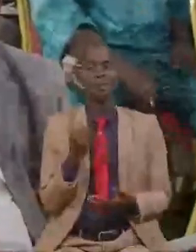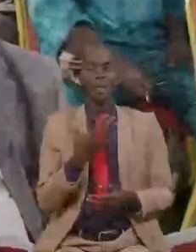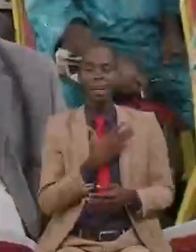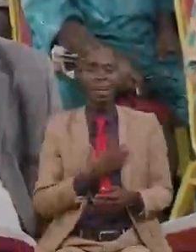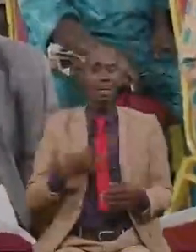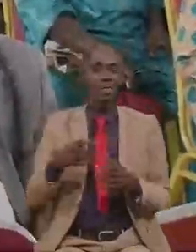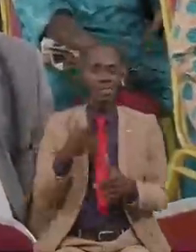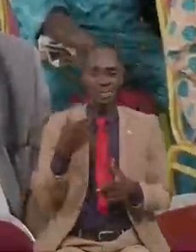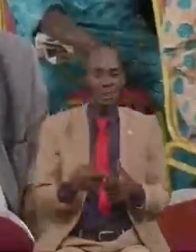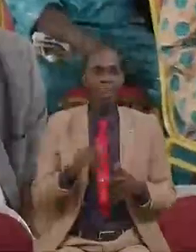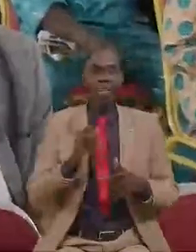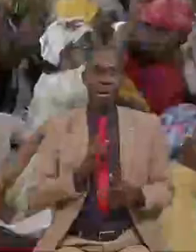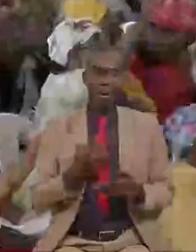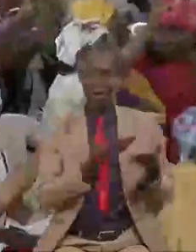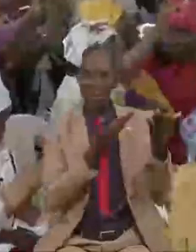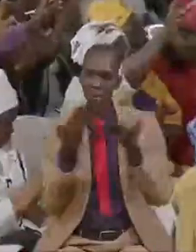Et je porte de fruits.